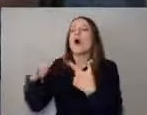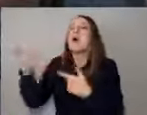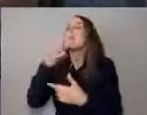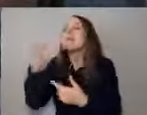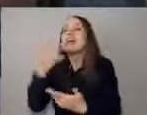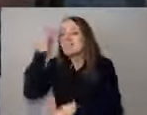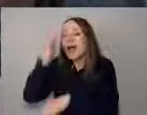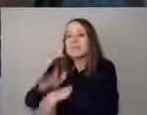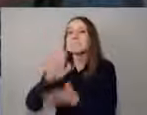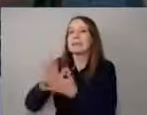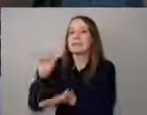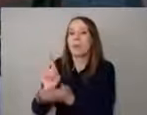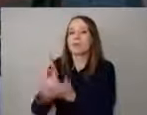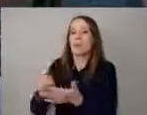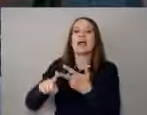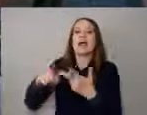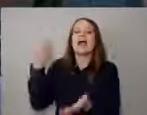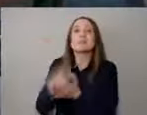podatku?